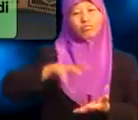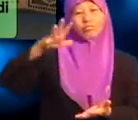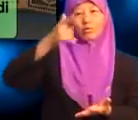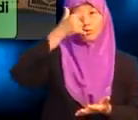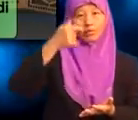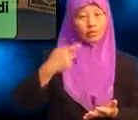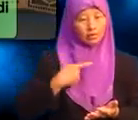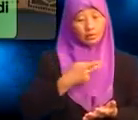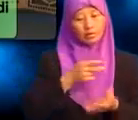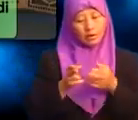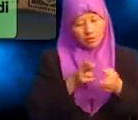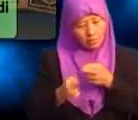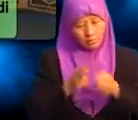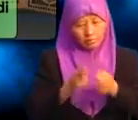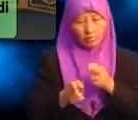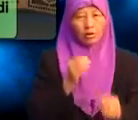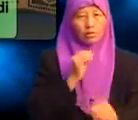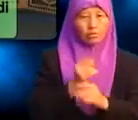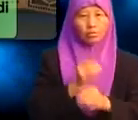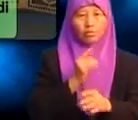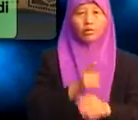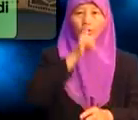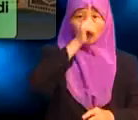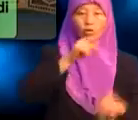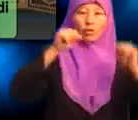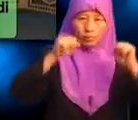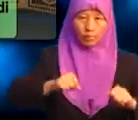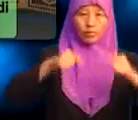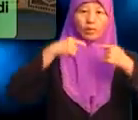yang bersungguh-sungguh pasti membuahkan kejayaan.